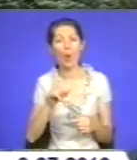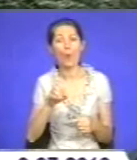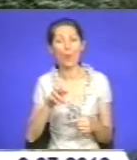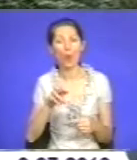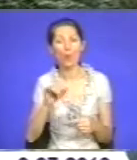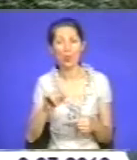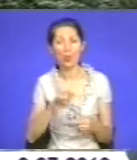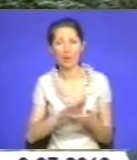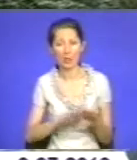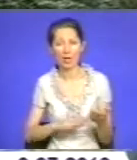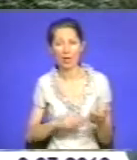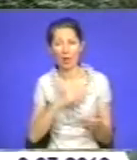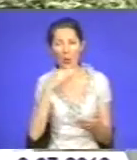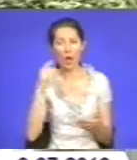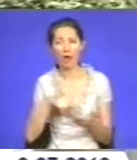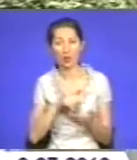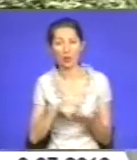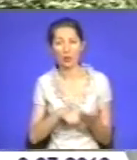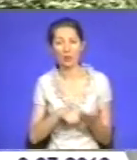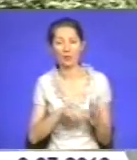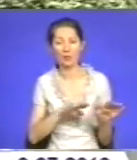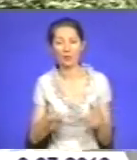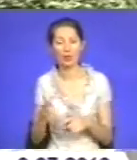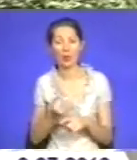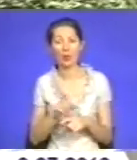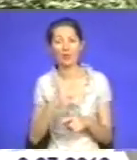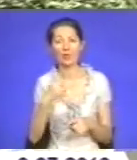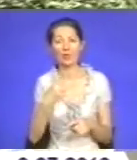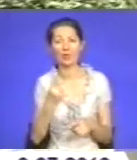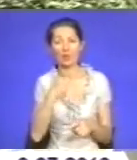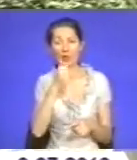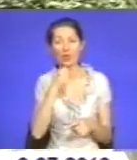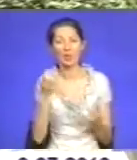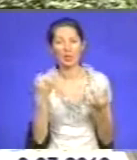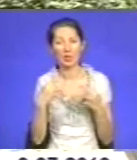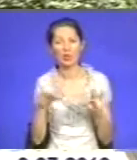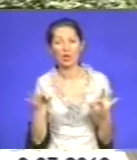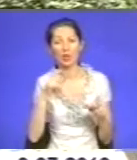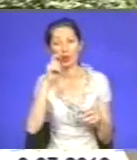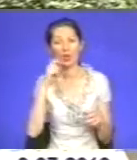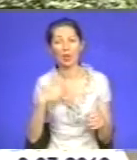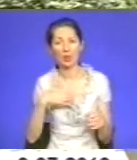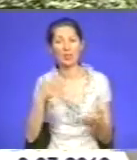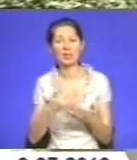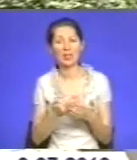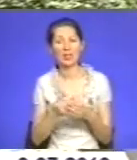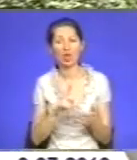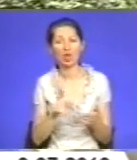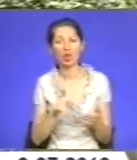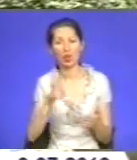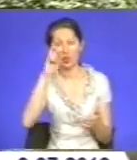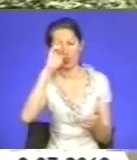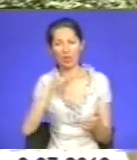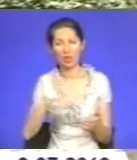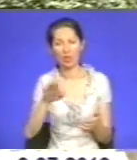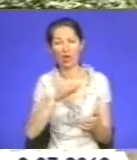Тобто багато питань. Пройшло більше як 21 рік незалежності, і мені здається, що держава,